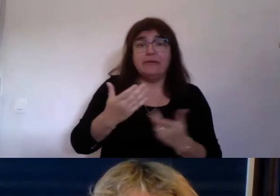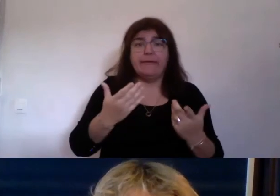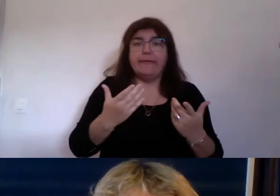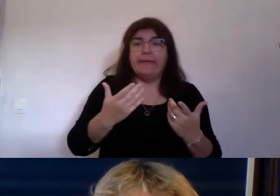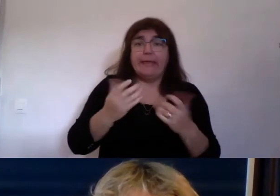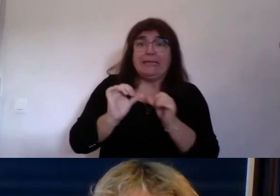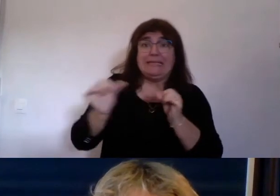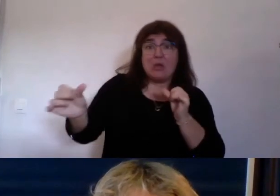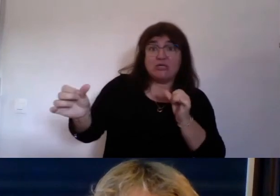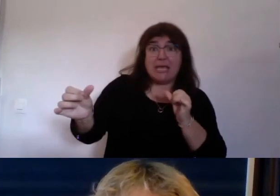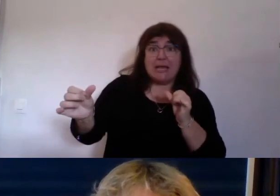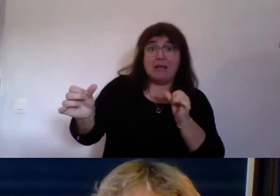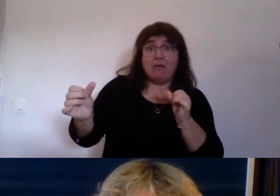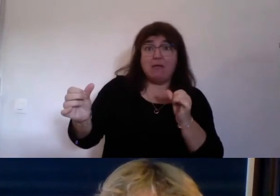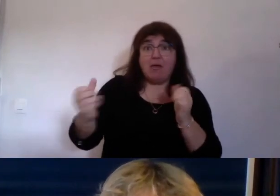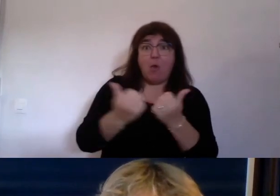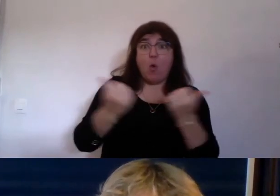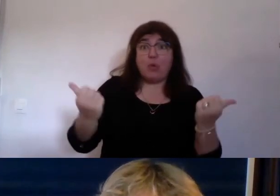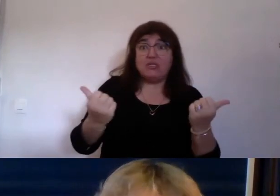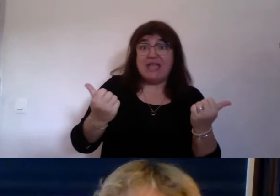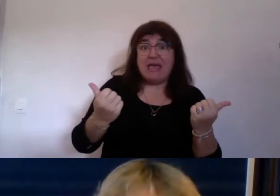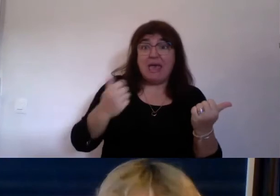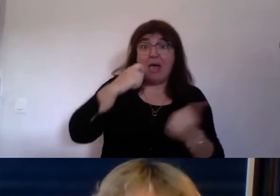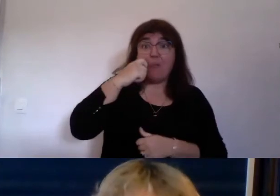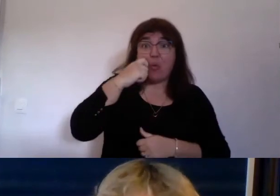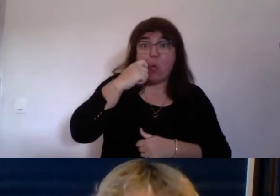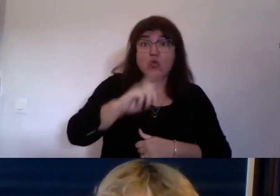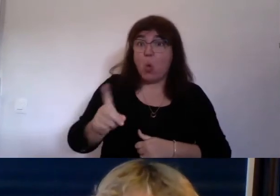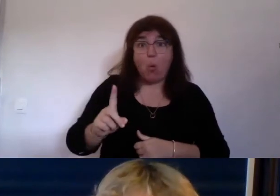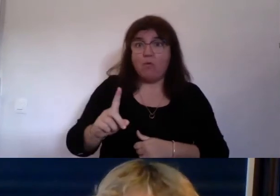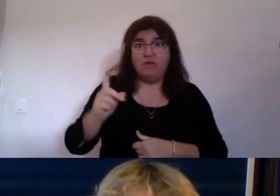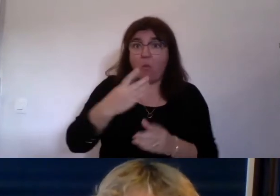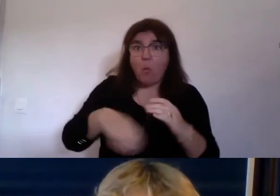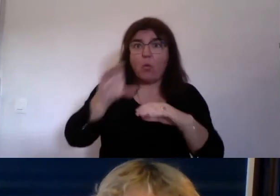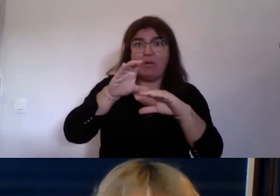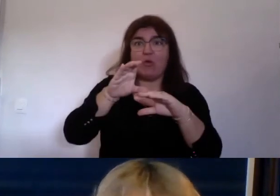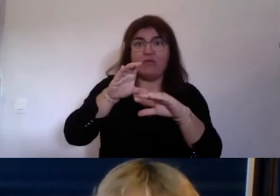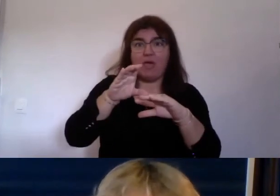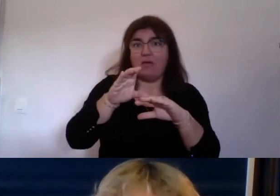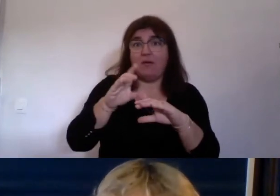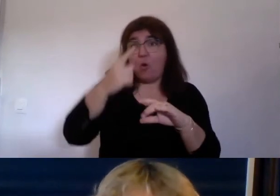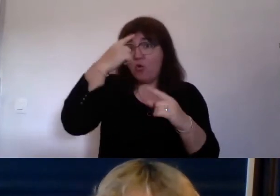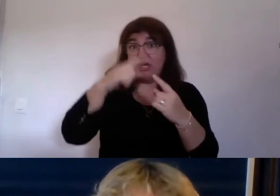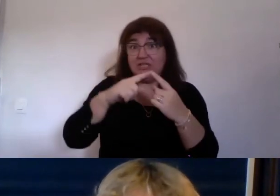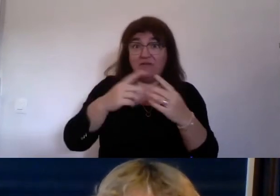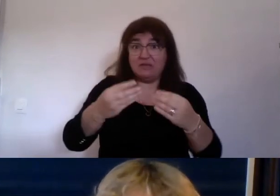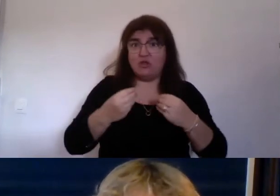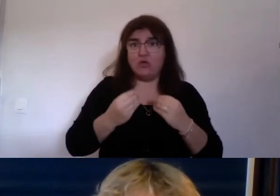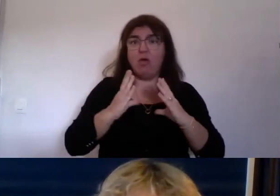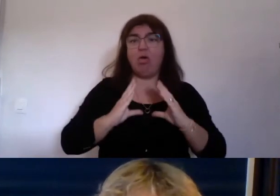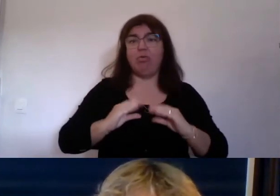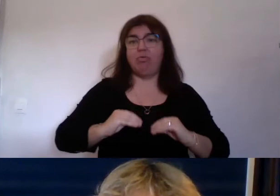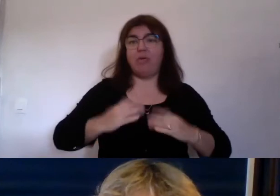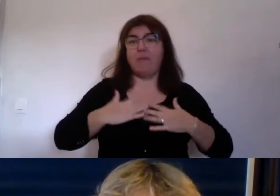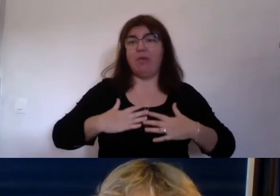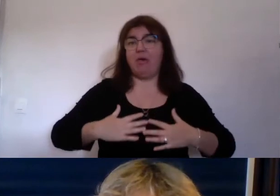choses nouvelles et je crois qu'il ne faut pas les opposer, il faut les ajouter. Tous les moyens sont bons pour faire du bien. Voilà, pour reprendre les termes de la